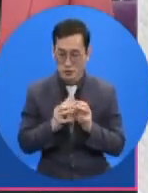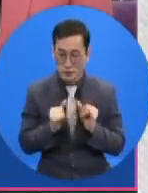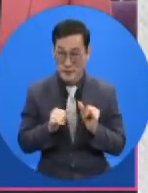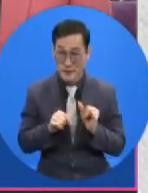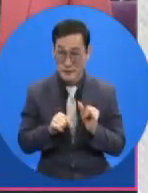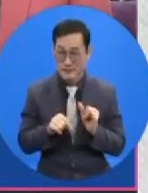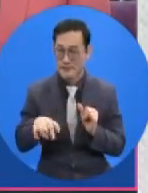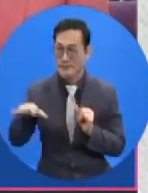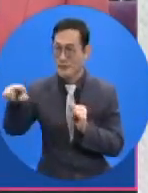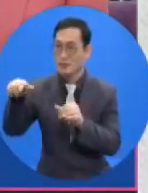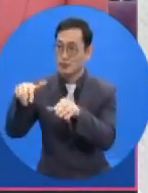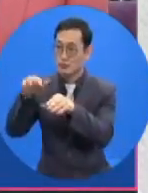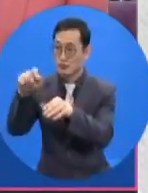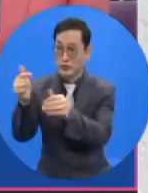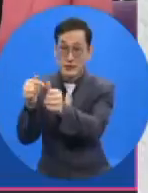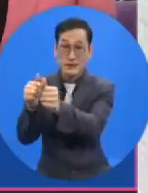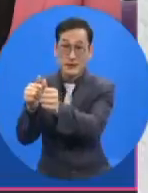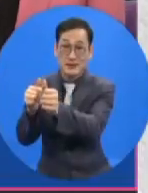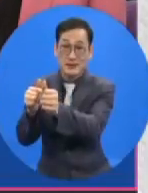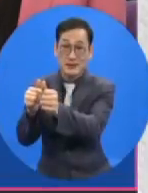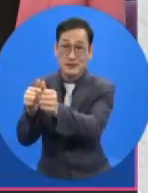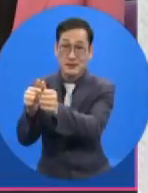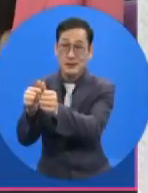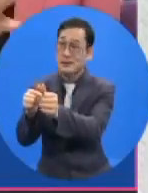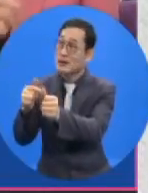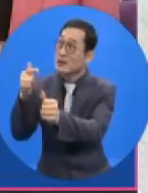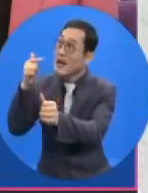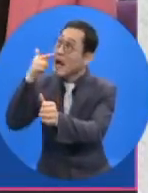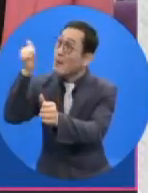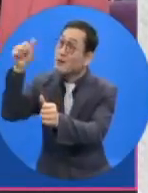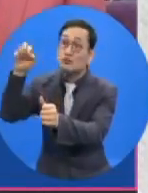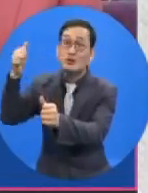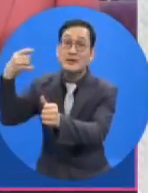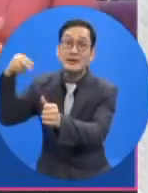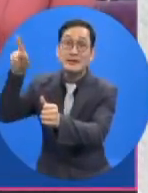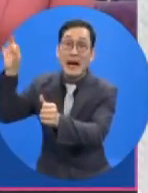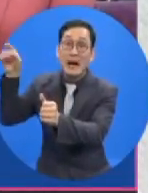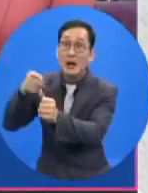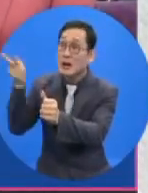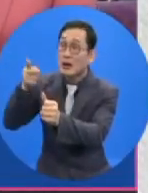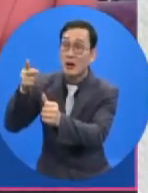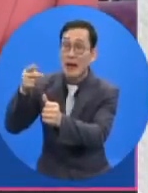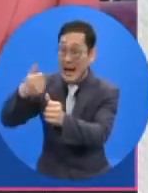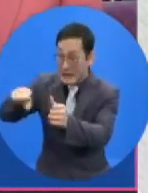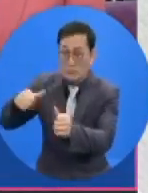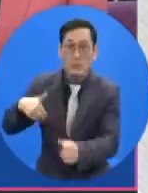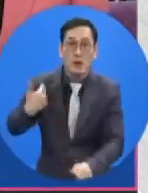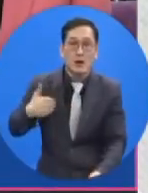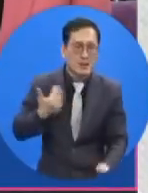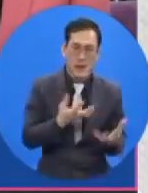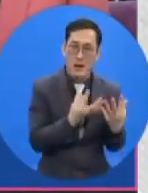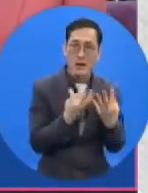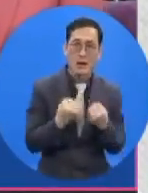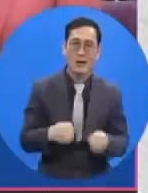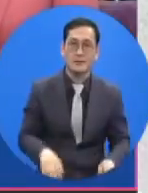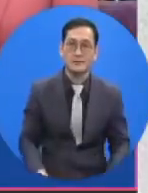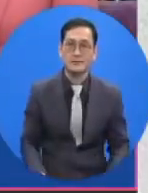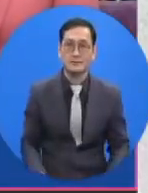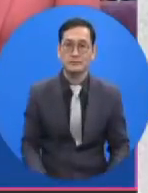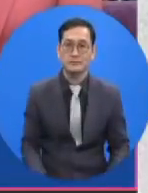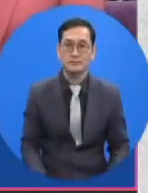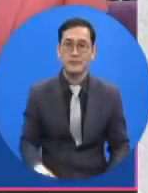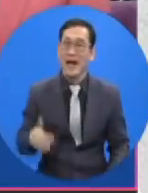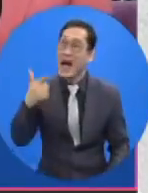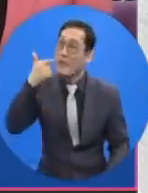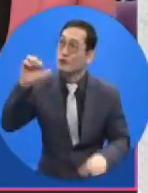국회의장의 아들인 거를 모르는 분들도 엄청 많을 거예요. 그 문 후보 입장에서는 당내에서는 내 아버지가 의장이어서 나는 공천